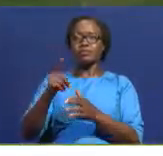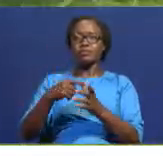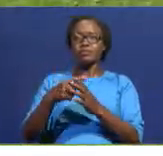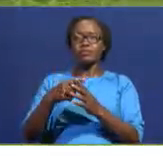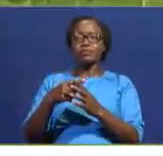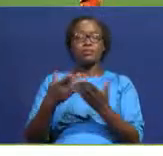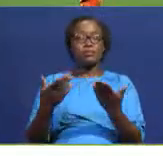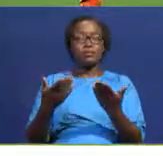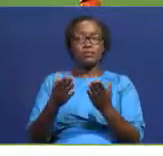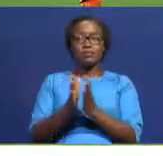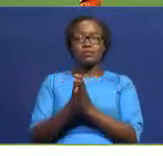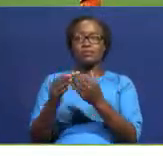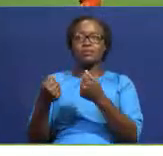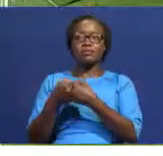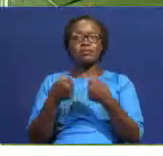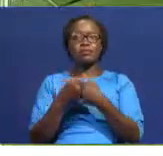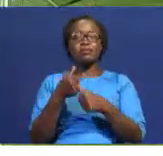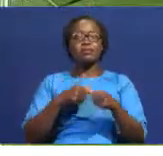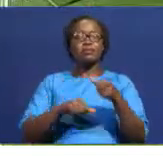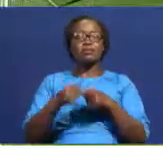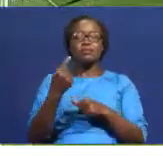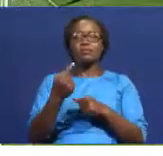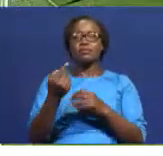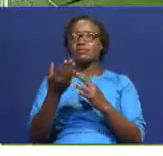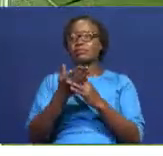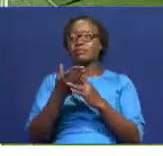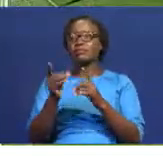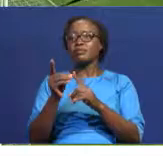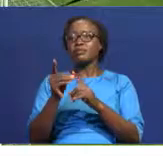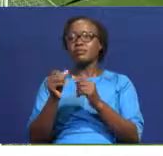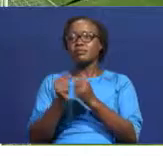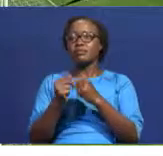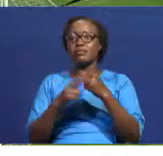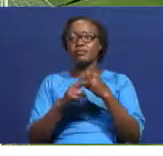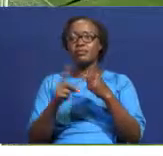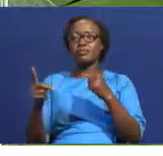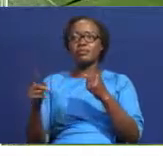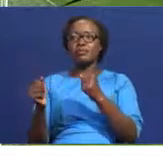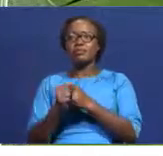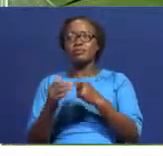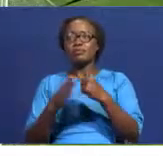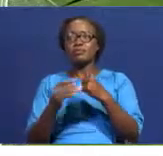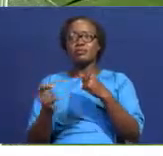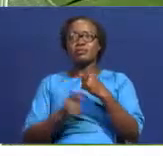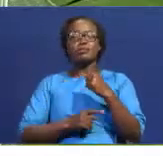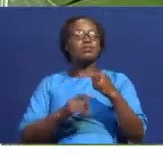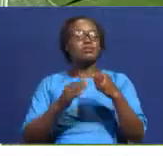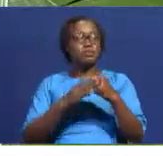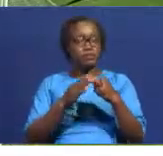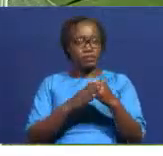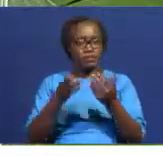na Zamalek kwenye mechi ya mkondo wa kwanza baina ya tarehe 17 hadi 19 mwezi Septemba, huku